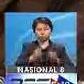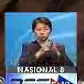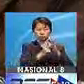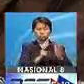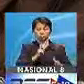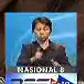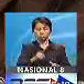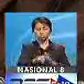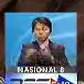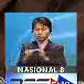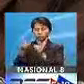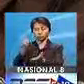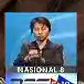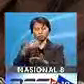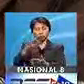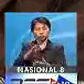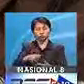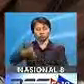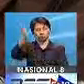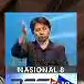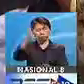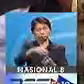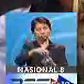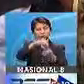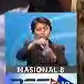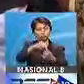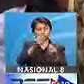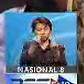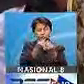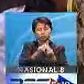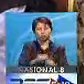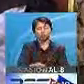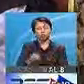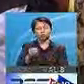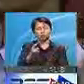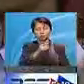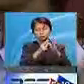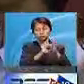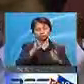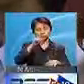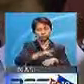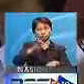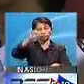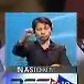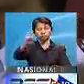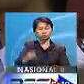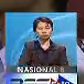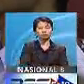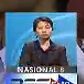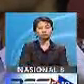Malaysia ditemui media selepas wacana eksklusif Indeks Syariah Malaysia peringkat negeri Sabah di Kota Kinabalu.